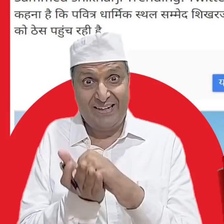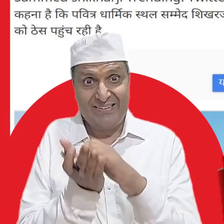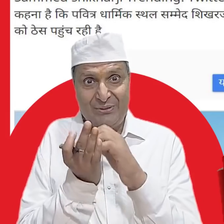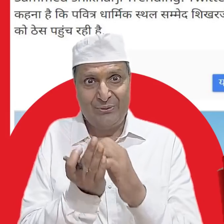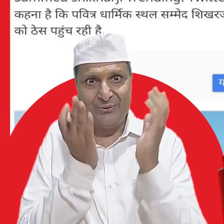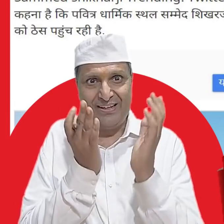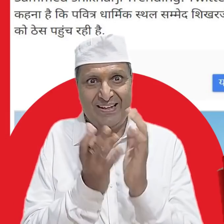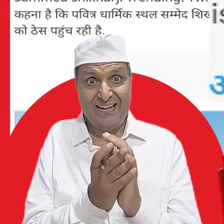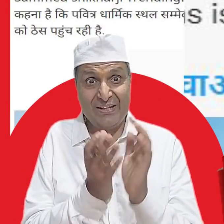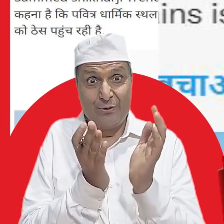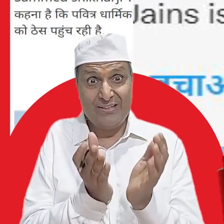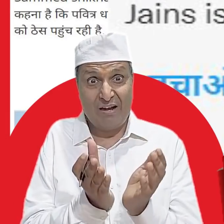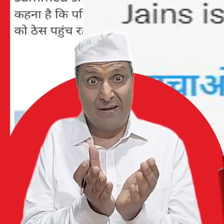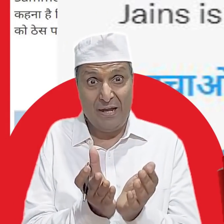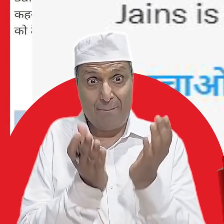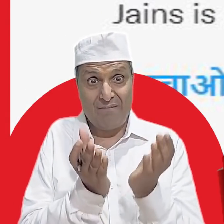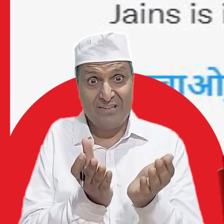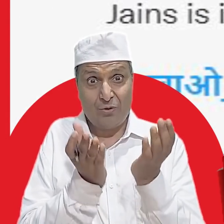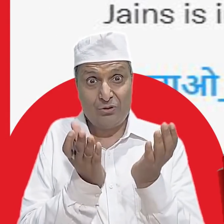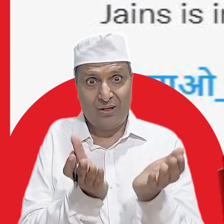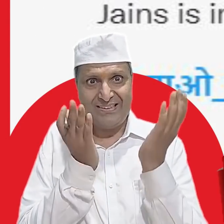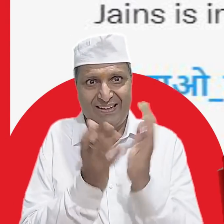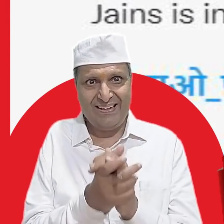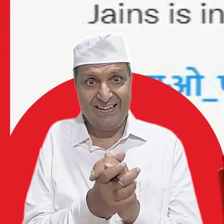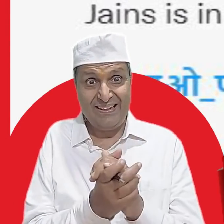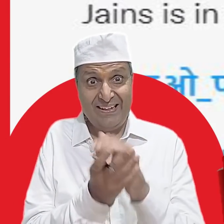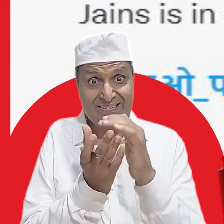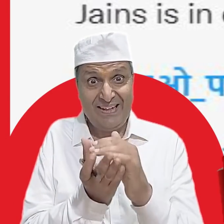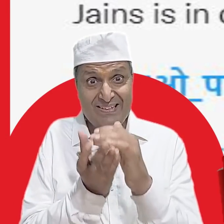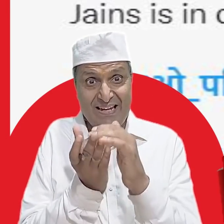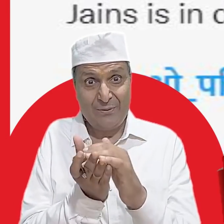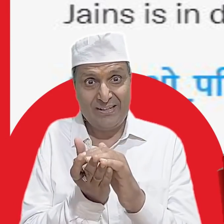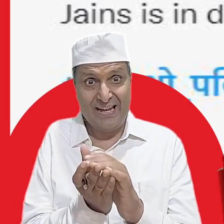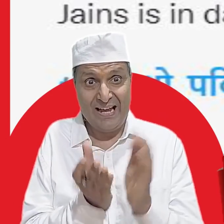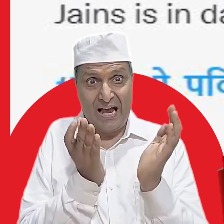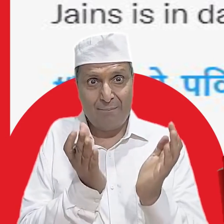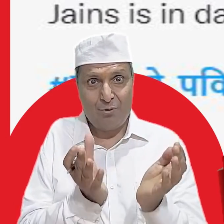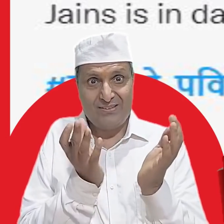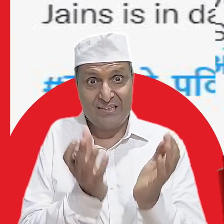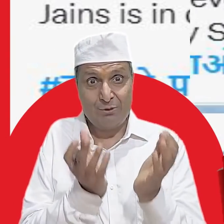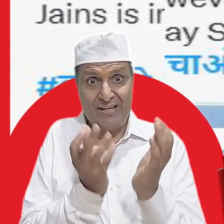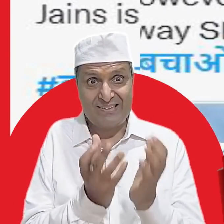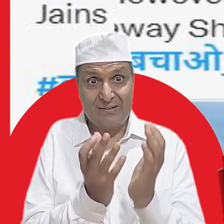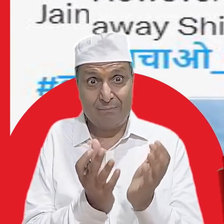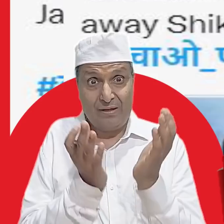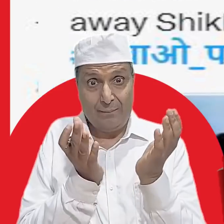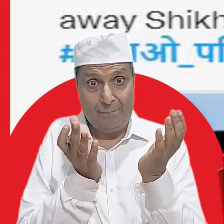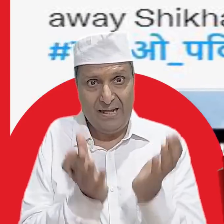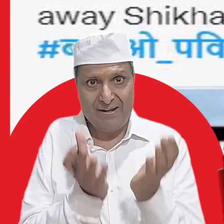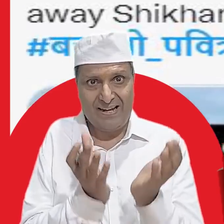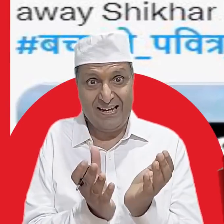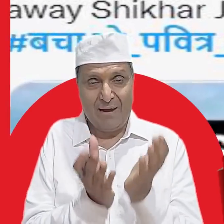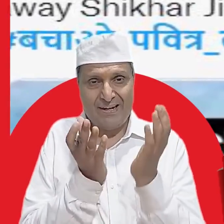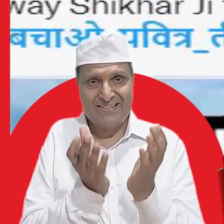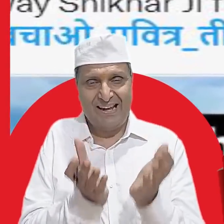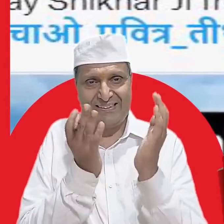इस तरीके से ट्वीट हो रहे हैं, क्योंकि वहां पर पावनता को तोड़ा जा रहा है। इस तरीके से यह ट्वीट करके आप लोगों ने सचमुच एक बड़े